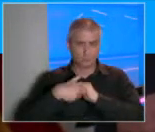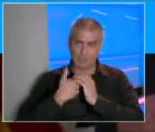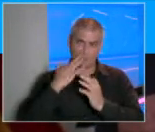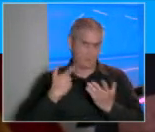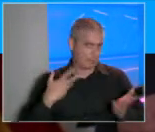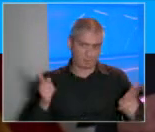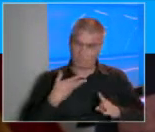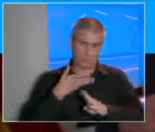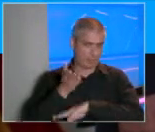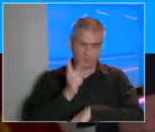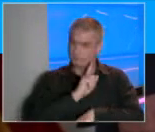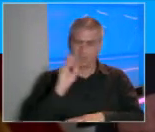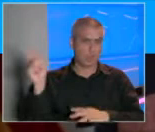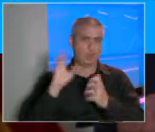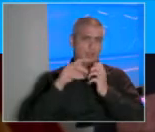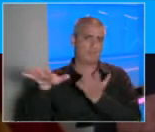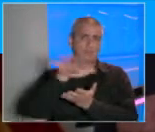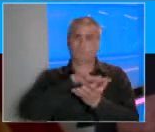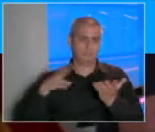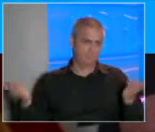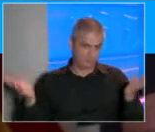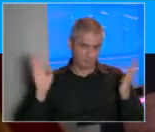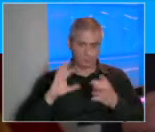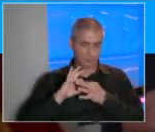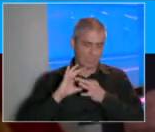לרמלה, וגם לא לכל הכפרים מסביב, וביניהם יש